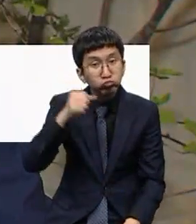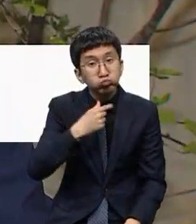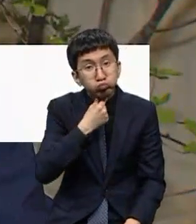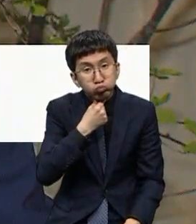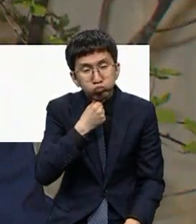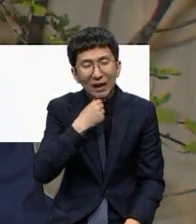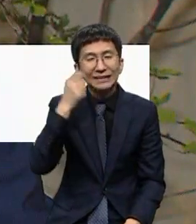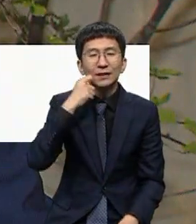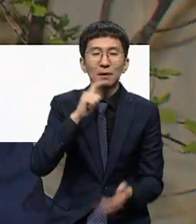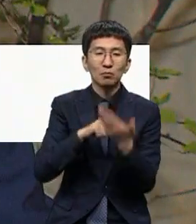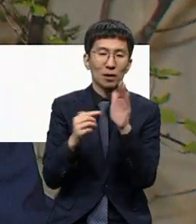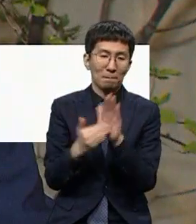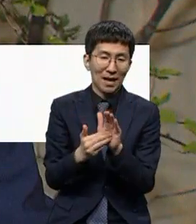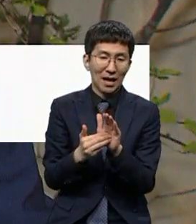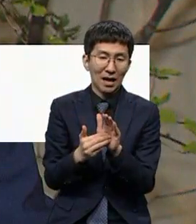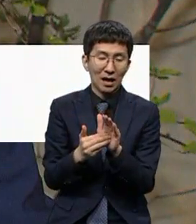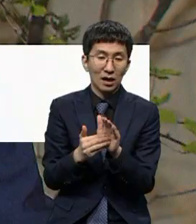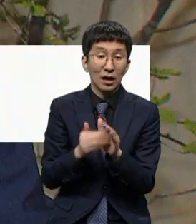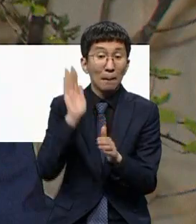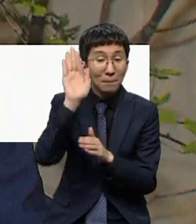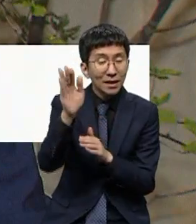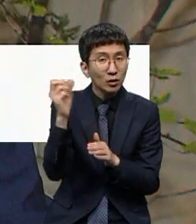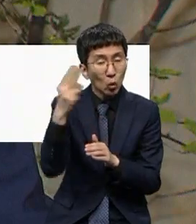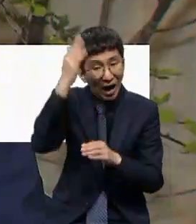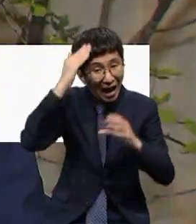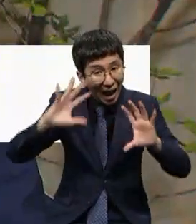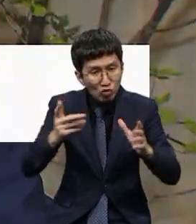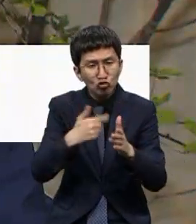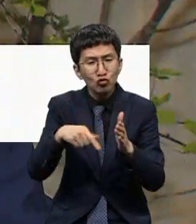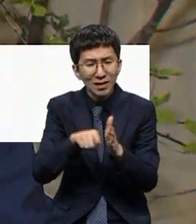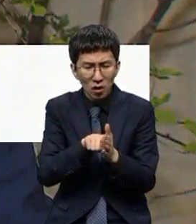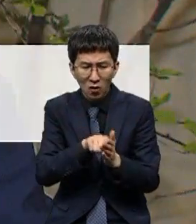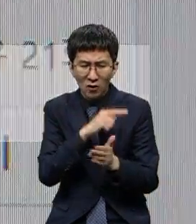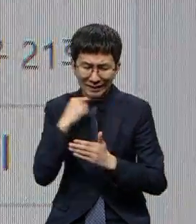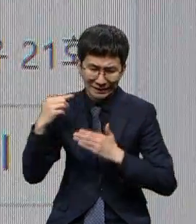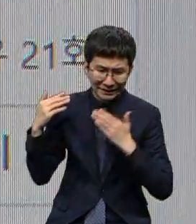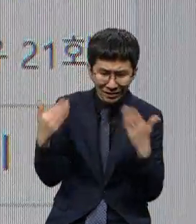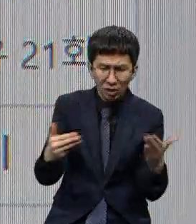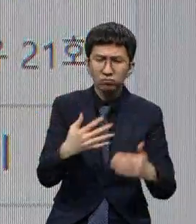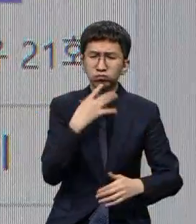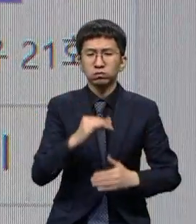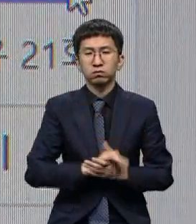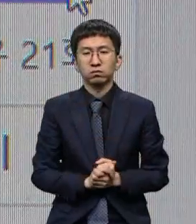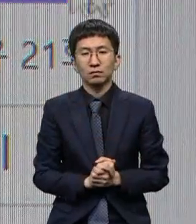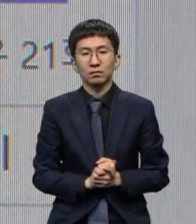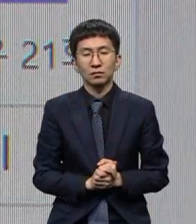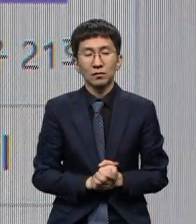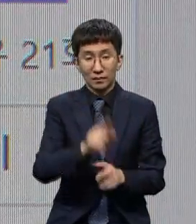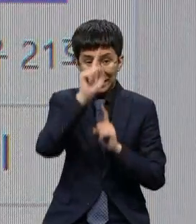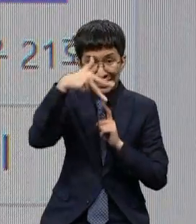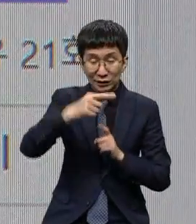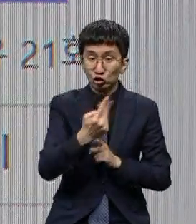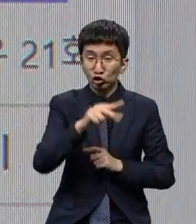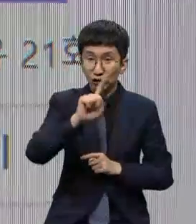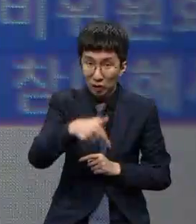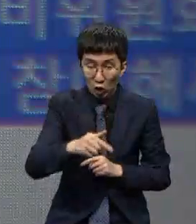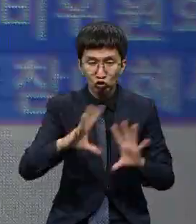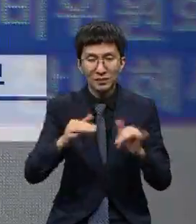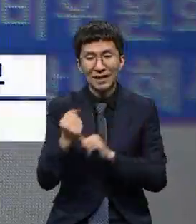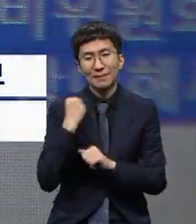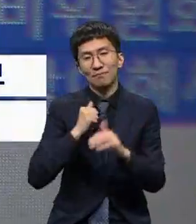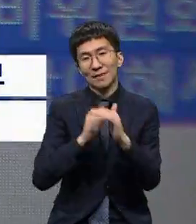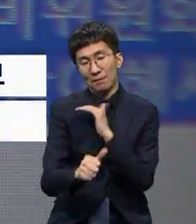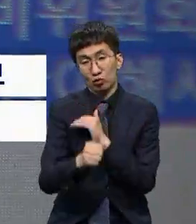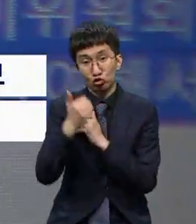또 우리 나라를 위해서 해야 될 일이 있다면 몸을 던지는 것이 당연한 도리죠. 국민의힘 이준석 대표는 현역 국회의원